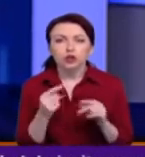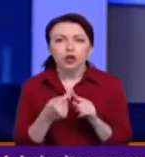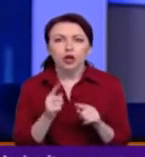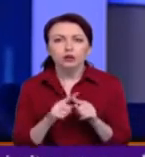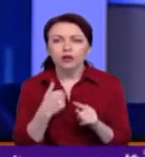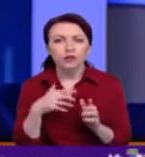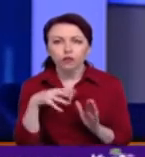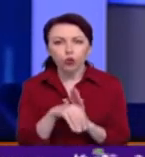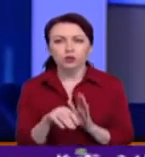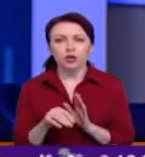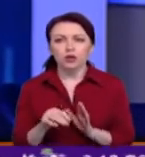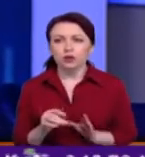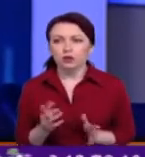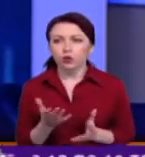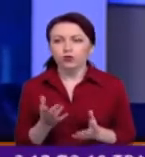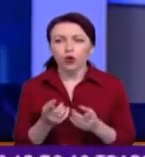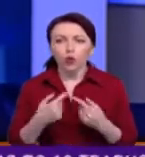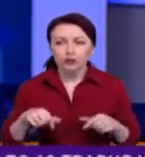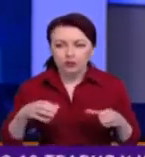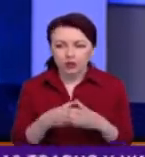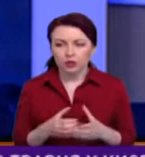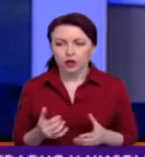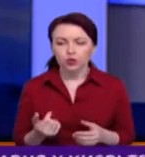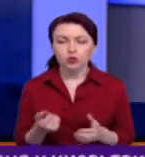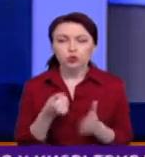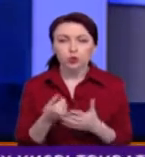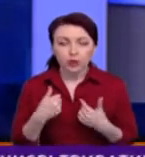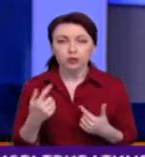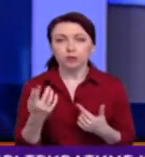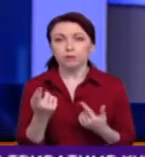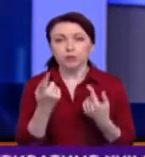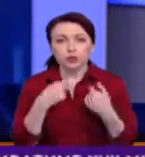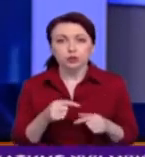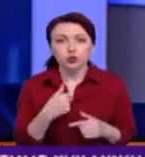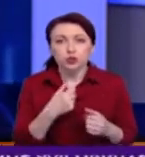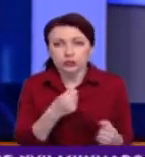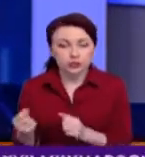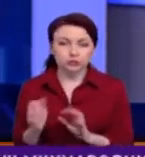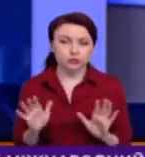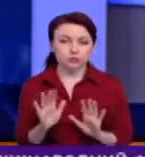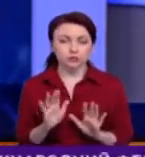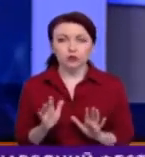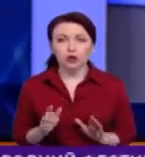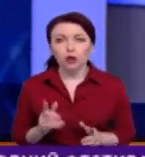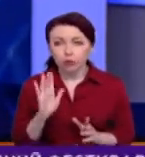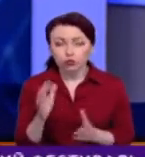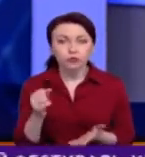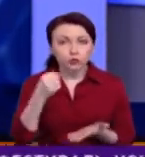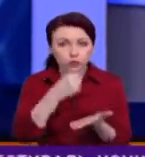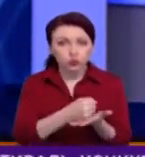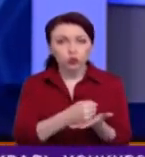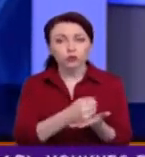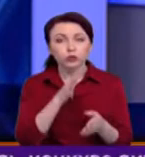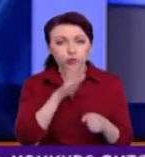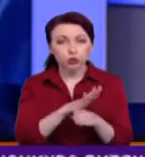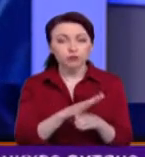інаугураційному комітеті. До мене є претензії, що я якимось чином затримую. Буде постанова винесена в зал, вірте,